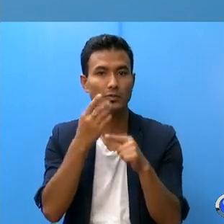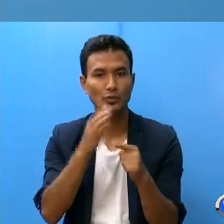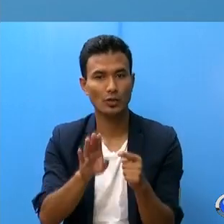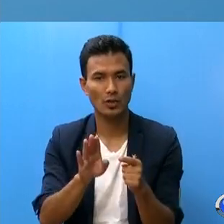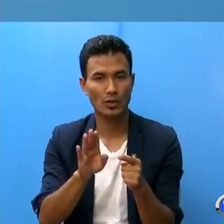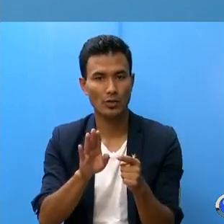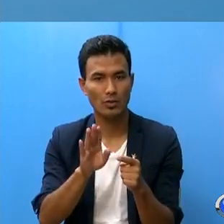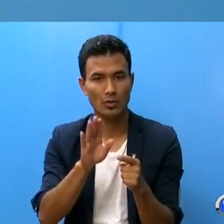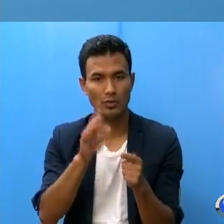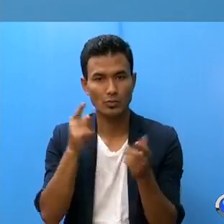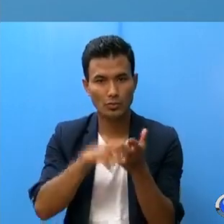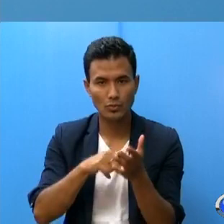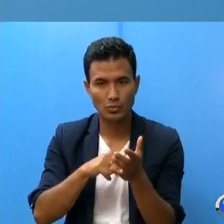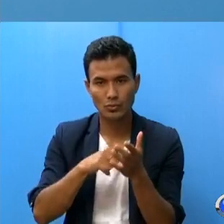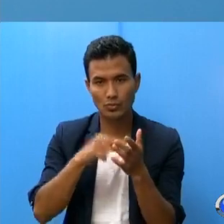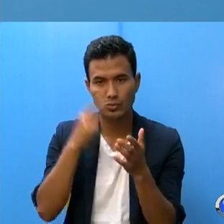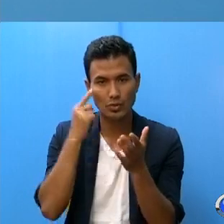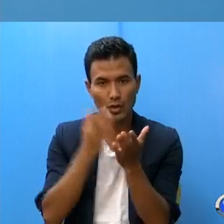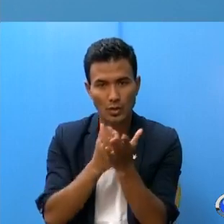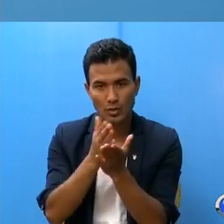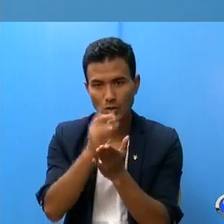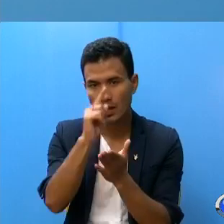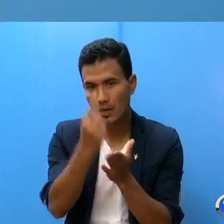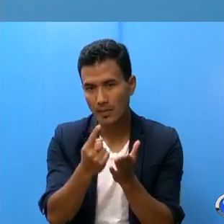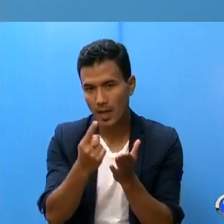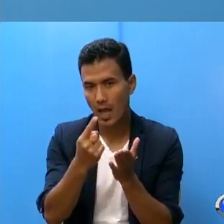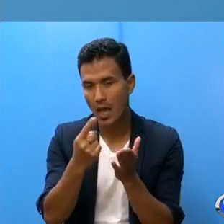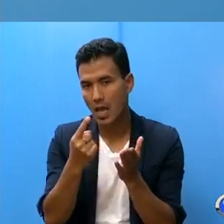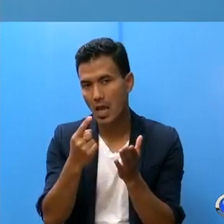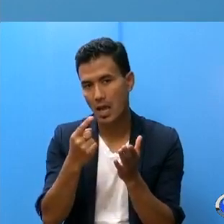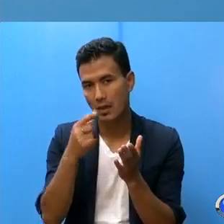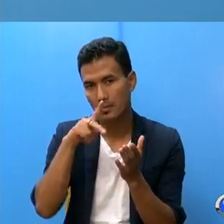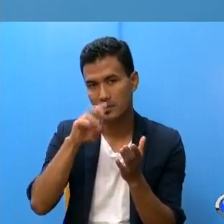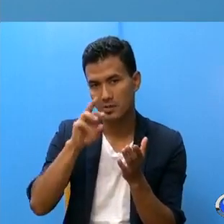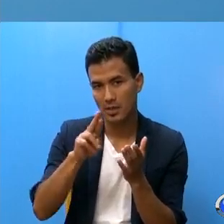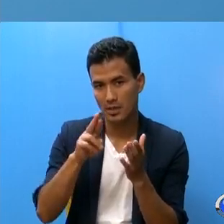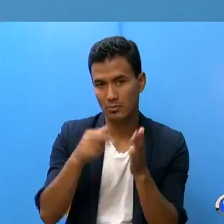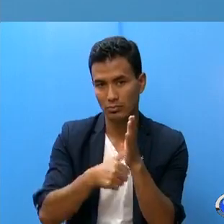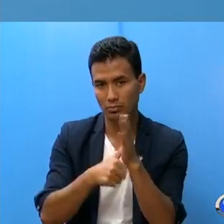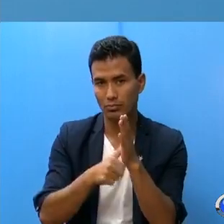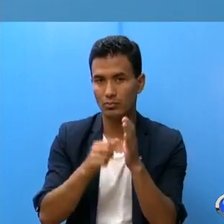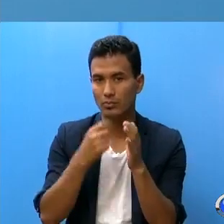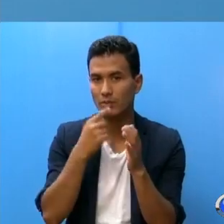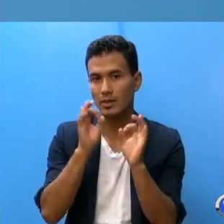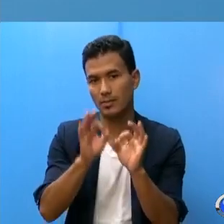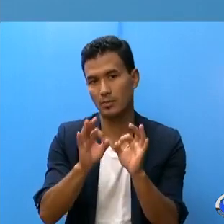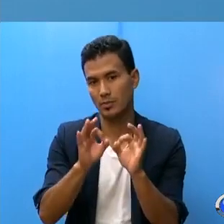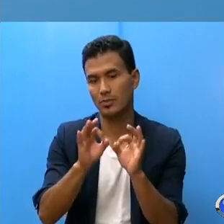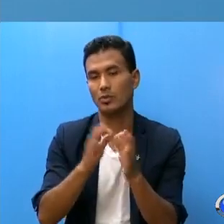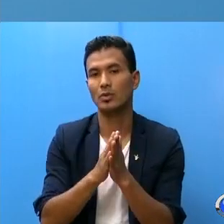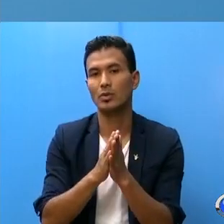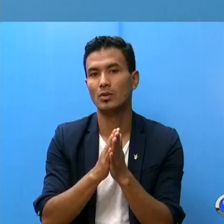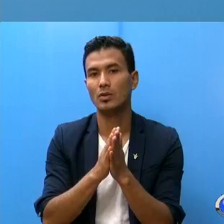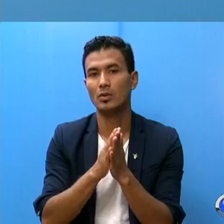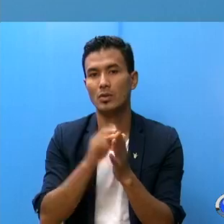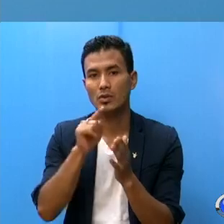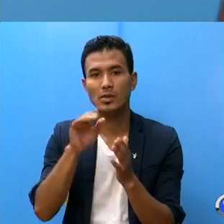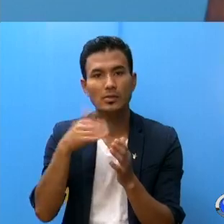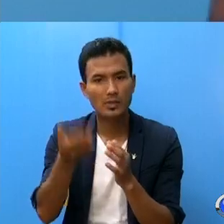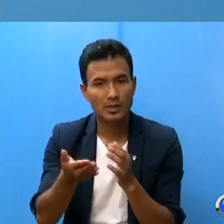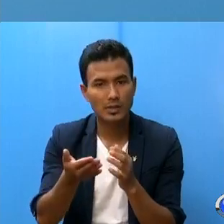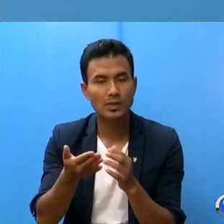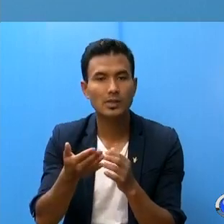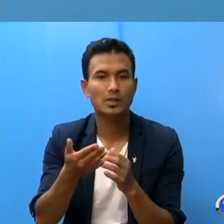न त्येस भाँ